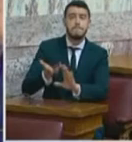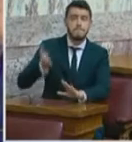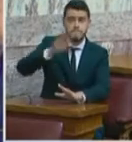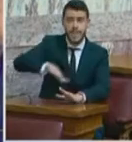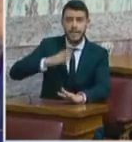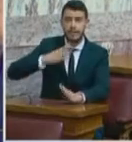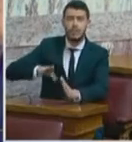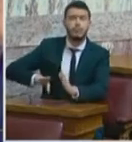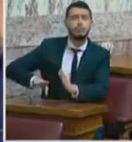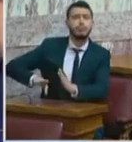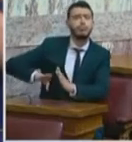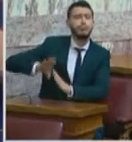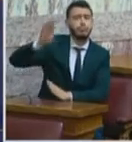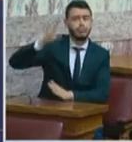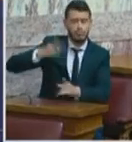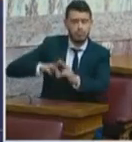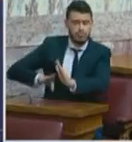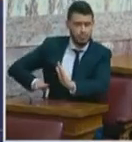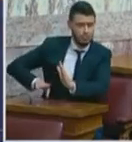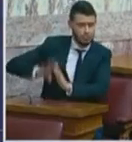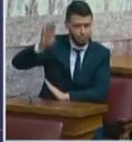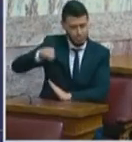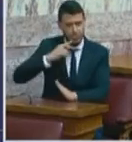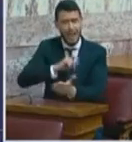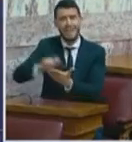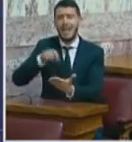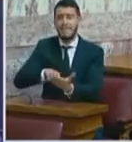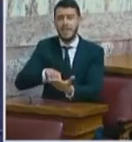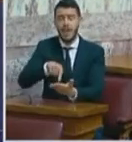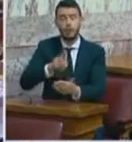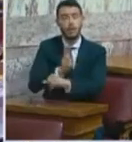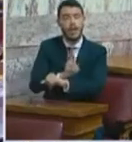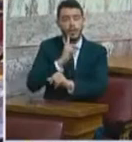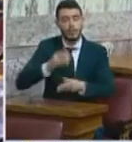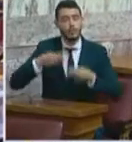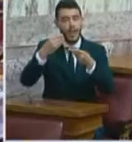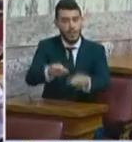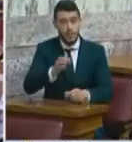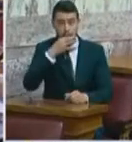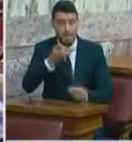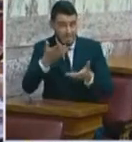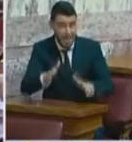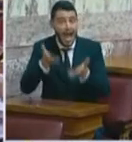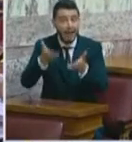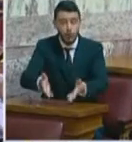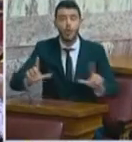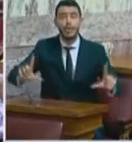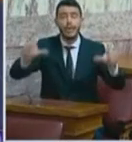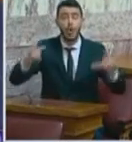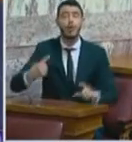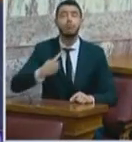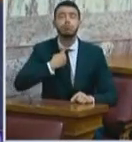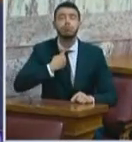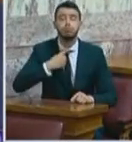Την κατακόρυφη άνοδο. Αυτό λοιπόν το οποίο σας έδωσα και το οποίο σχολιάσατε, είναι η παταγώδης αποτυχία του δεύτερου